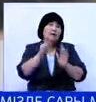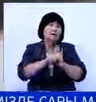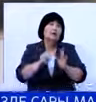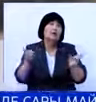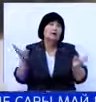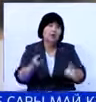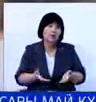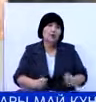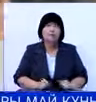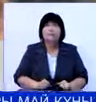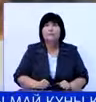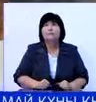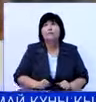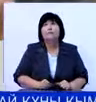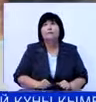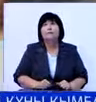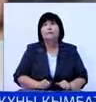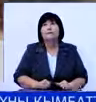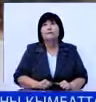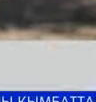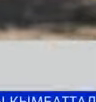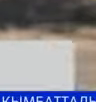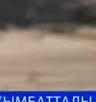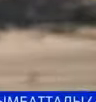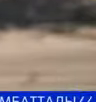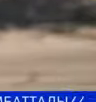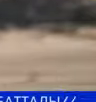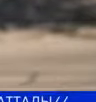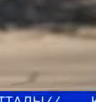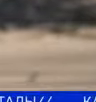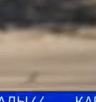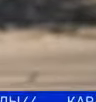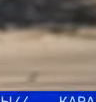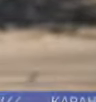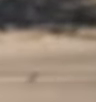Шолпан Исабекова, Бөгенбай Абасилов, Нұрлыбек Нұрмаханов, Қызылорда телеарнасы.